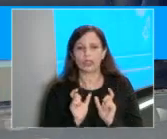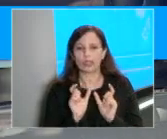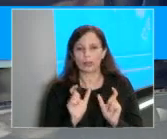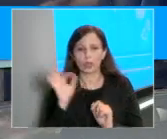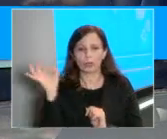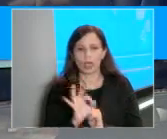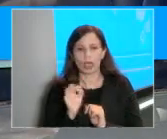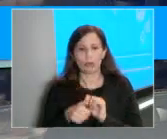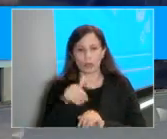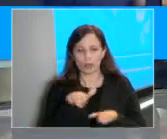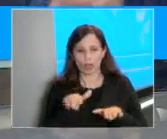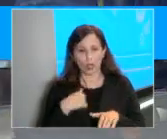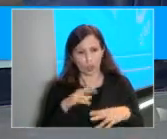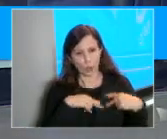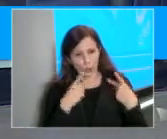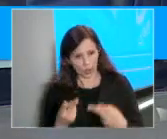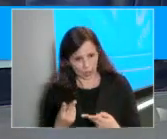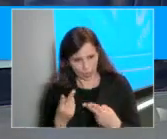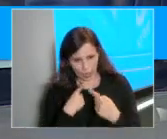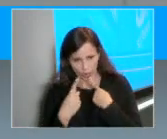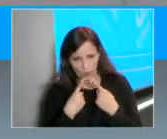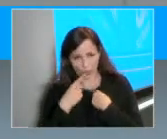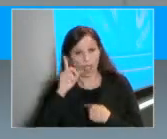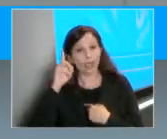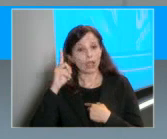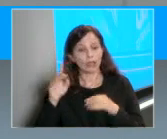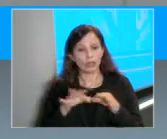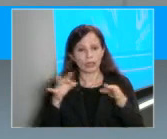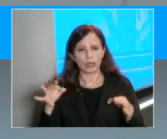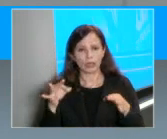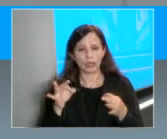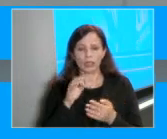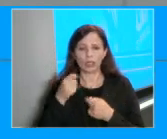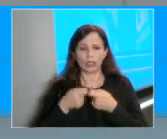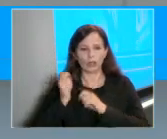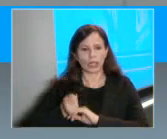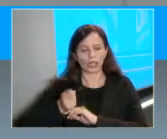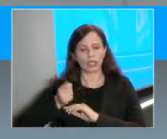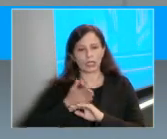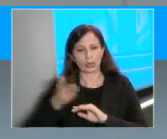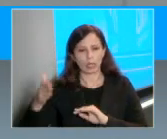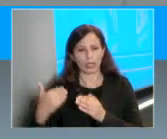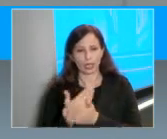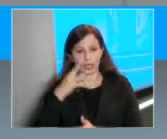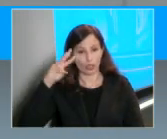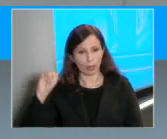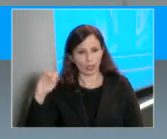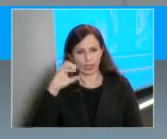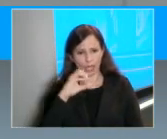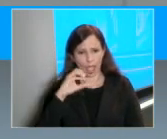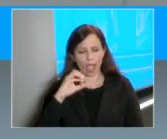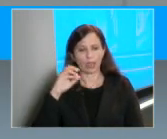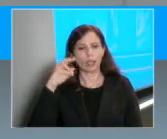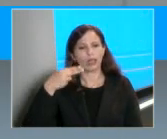ממשלה מכהן. טוב, אני חוזר אליכם לדיון הזה, יש לנו תוכנית שלמה, אבל תחילה אליך, חבר הכנסת מתן כהנא, ימין החדש, שלום. בוקר טוב,